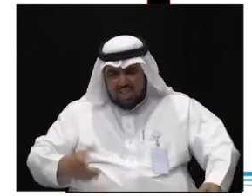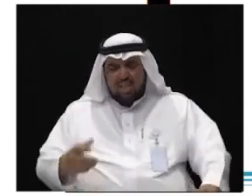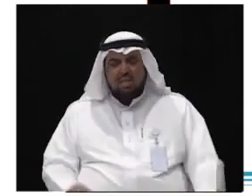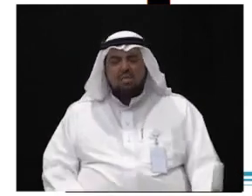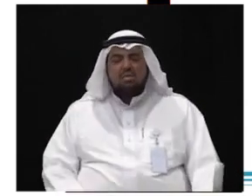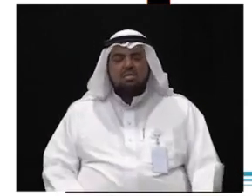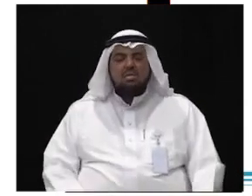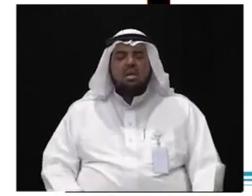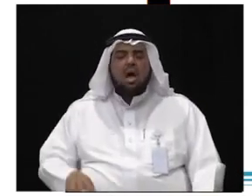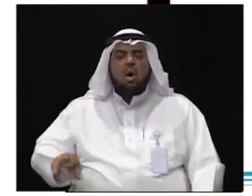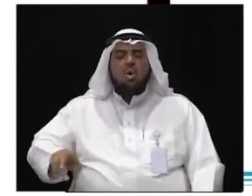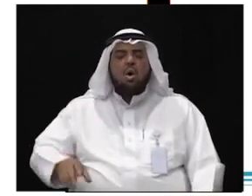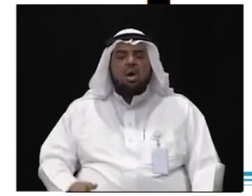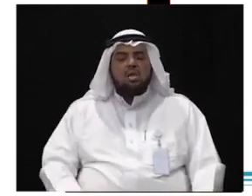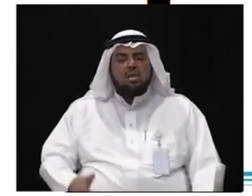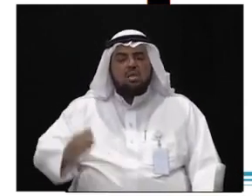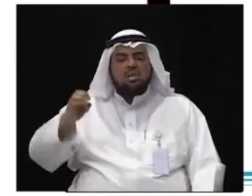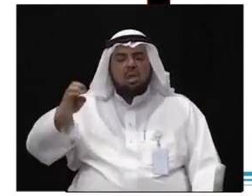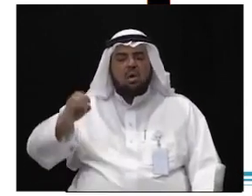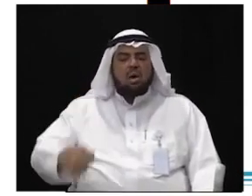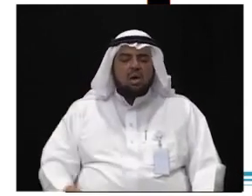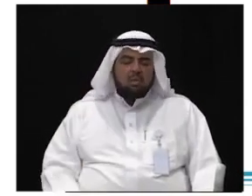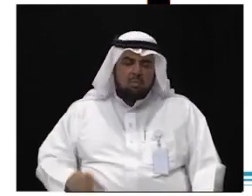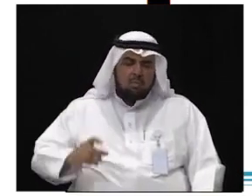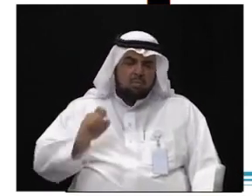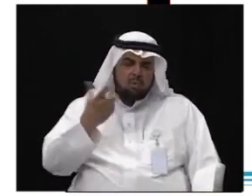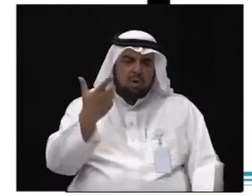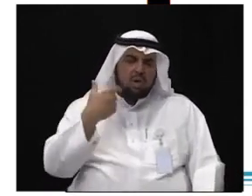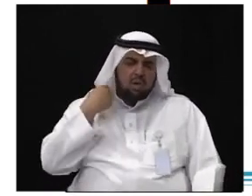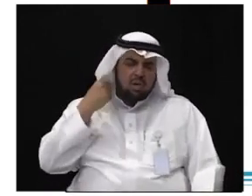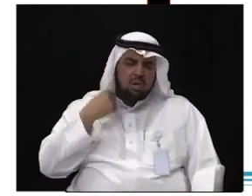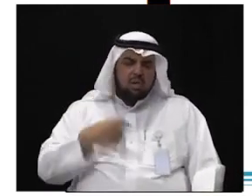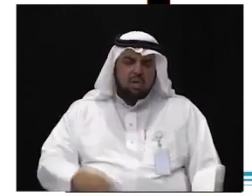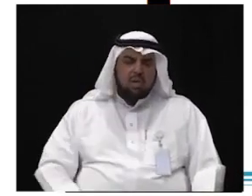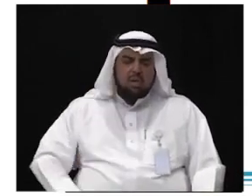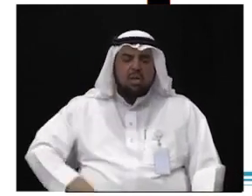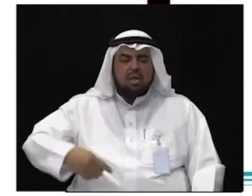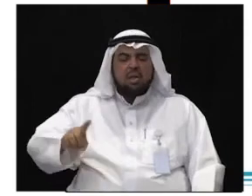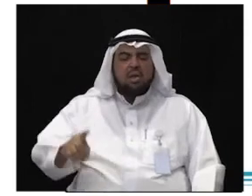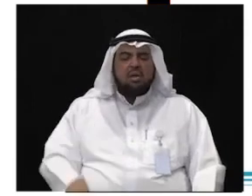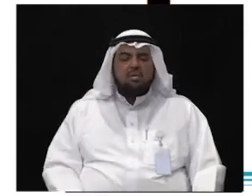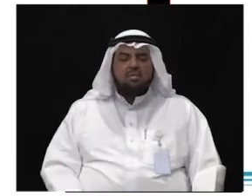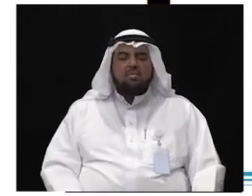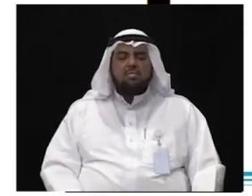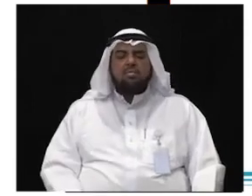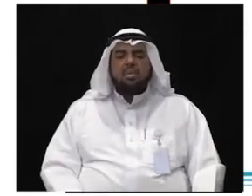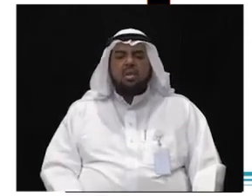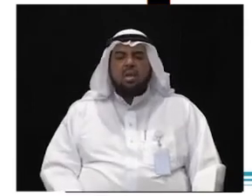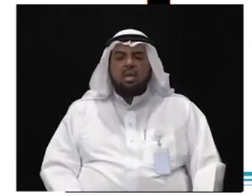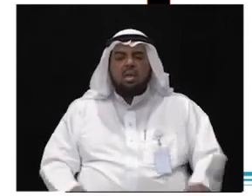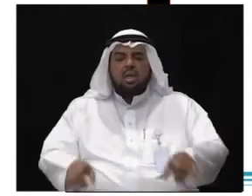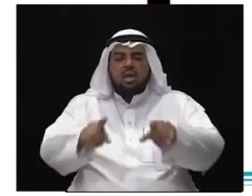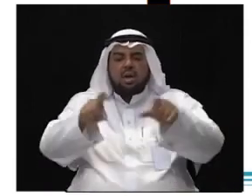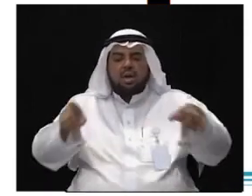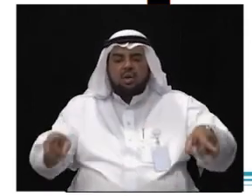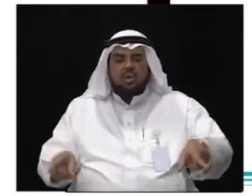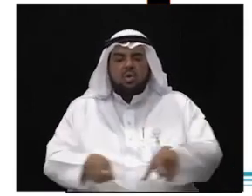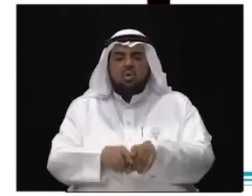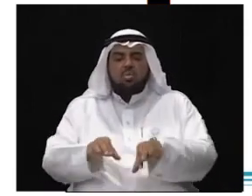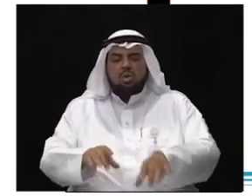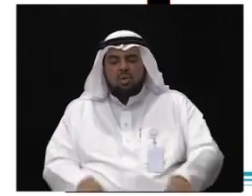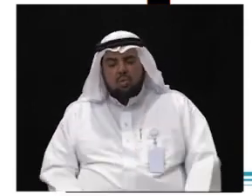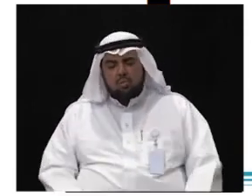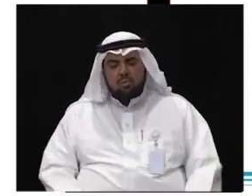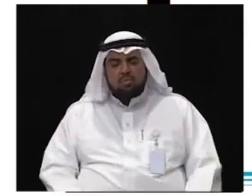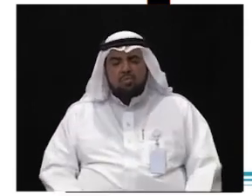وهنا أجاب عبد العزيز بشكل سريع: الراديو بوتون، لأنه تعرف عليها مسبقا